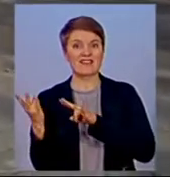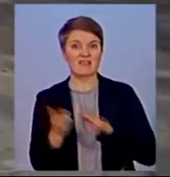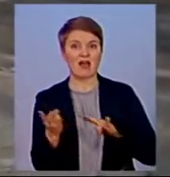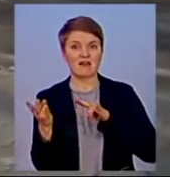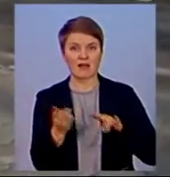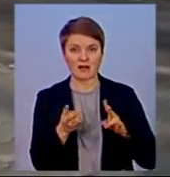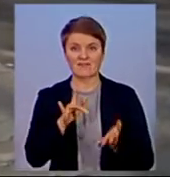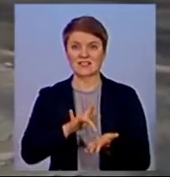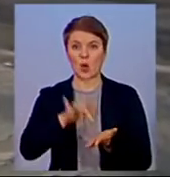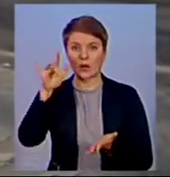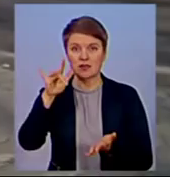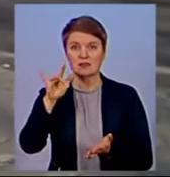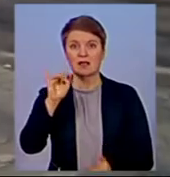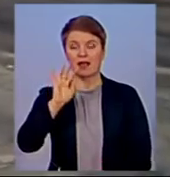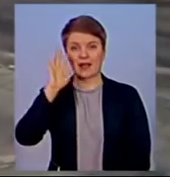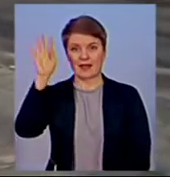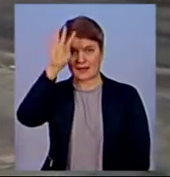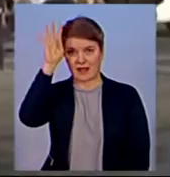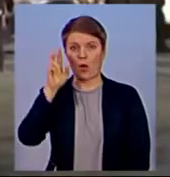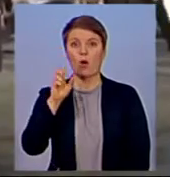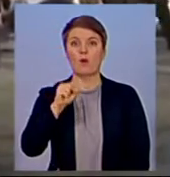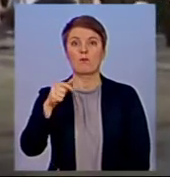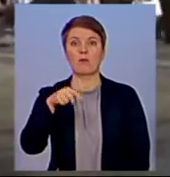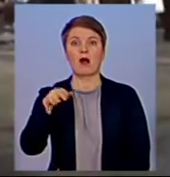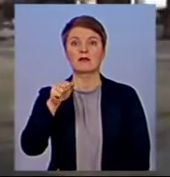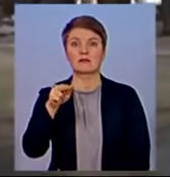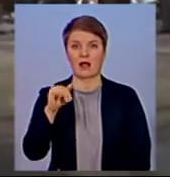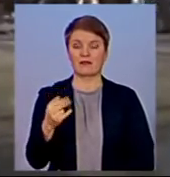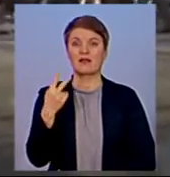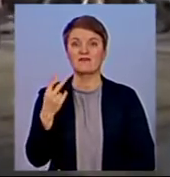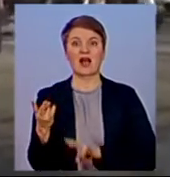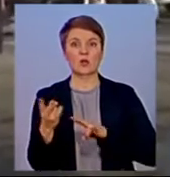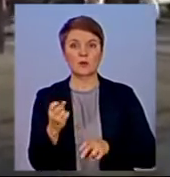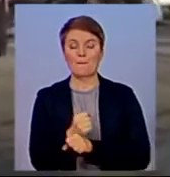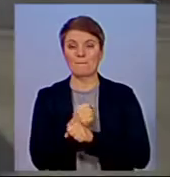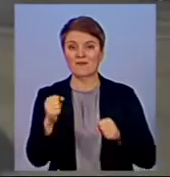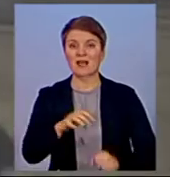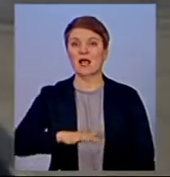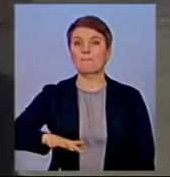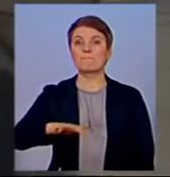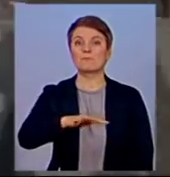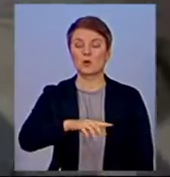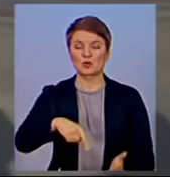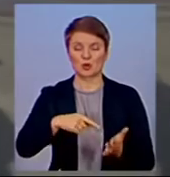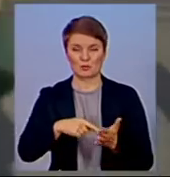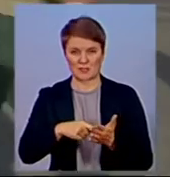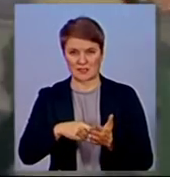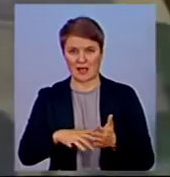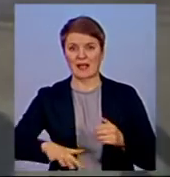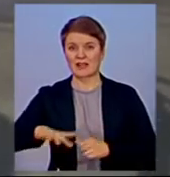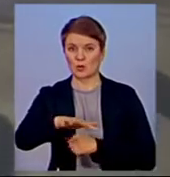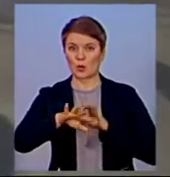Два терористи-смертники підірвалися на площі у центрі міста. Там нині працюють медики. Територію оточили